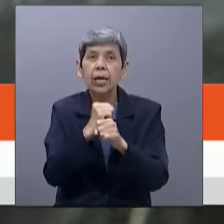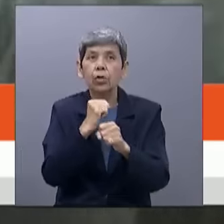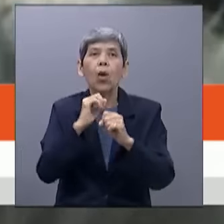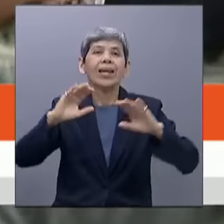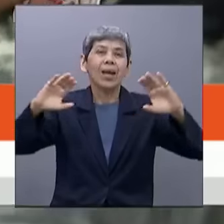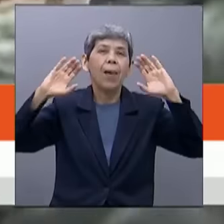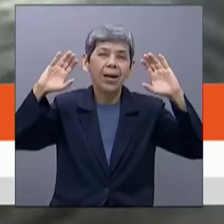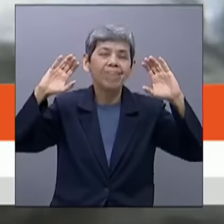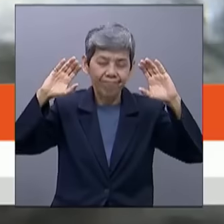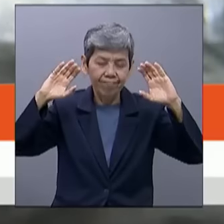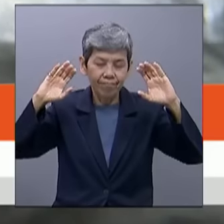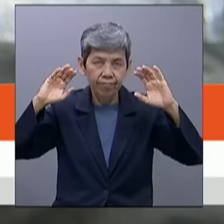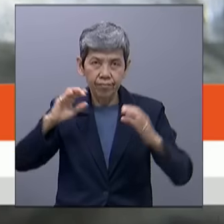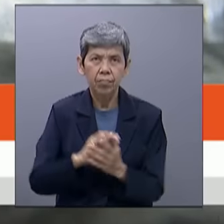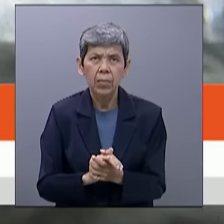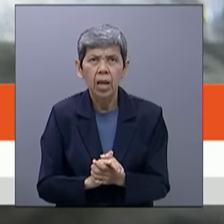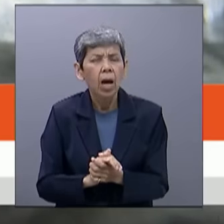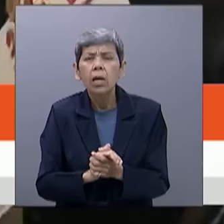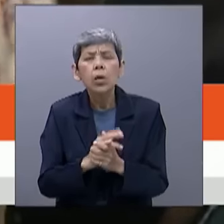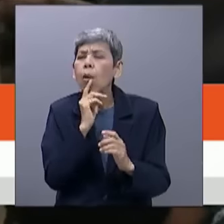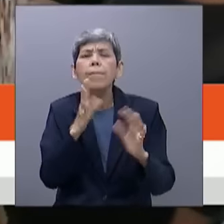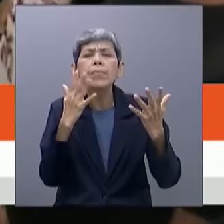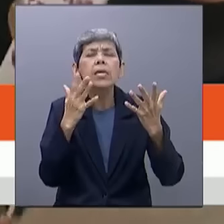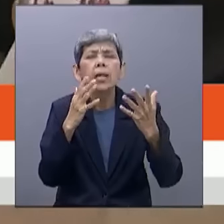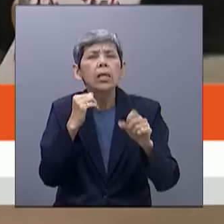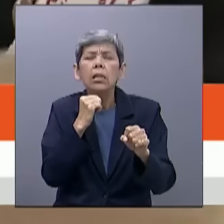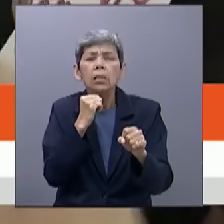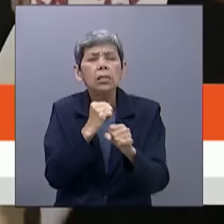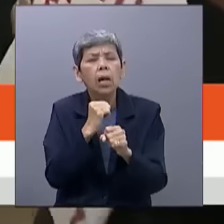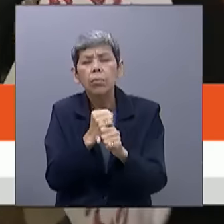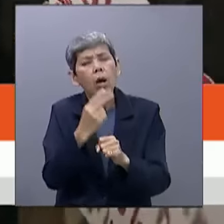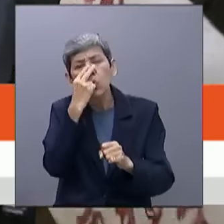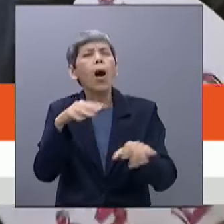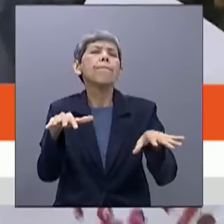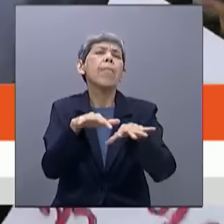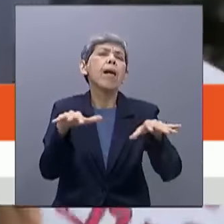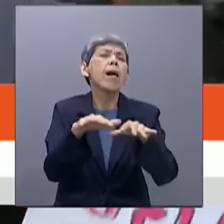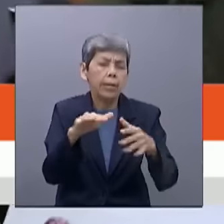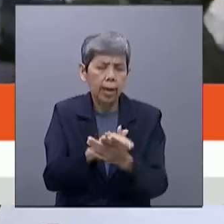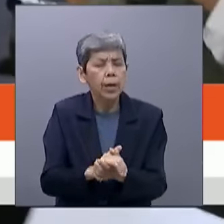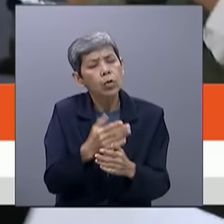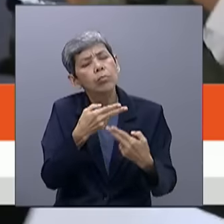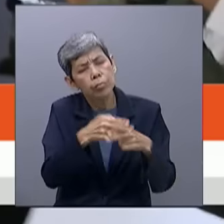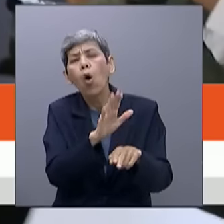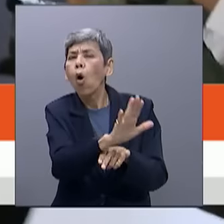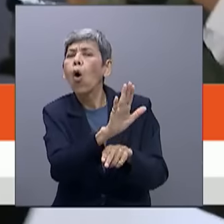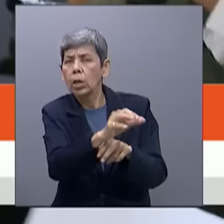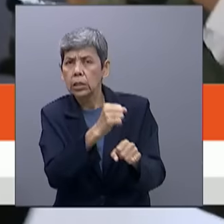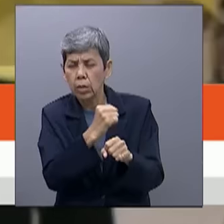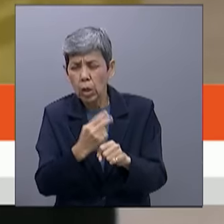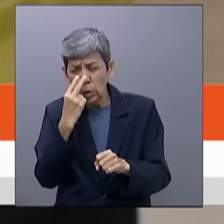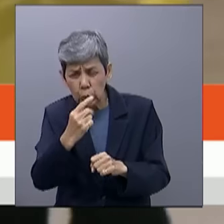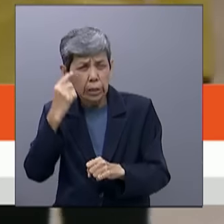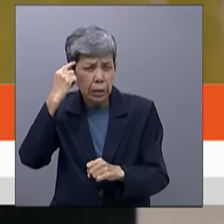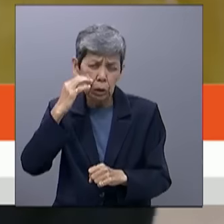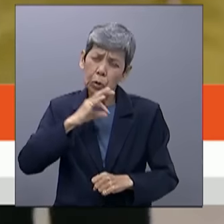บาลเสียแล้วเนี่ยไม่ได้มีอะไรที่จะไปอึกทึกคึกโครมกันใหญ่โตเลยนะที่วิเคราะห์วิพ